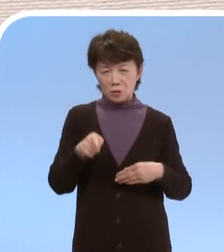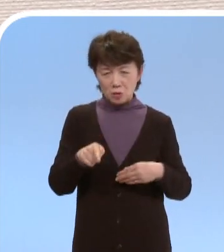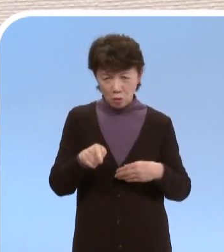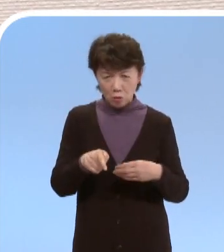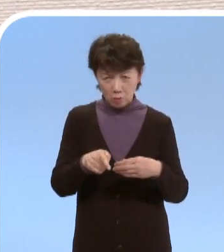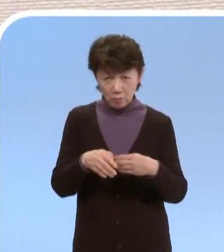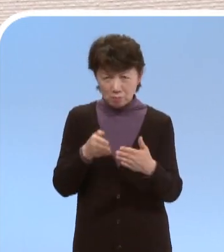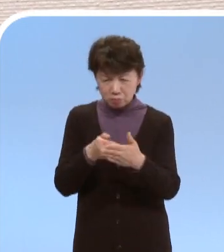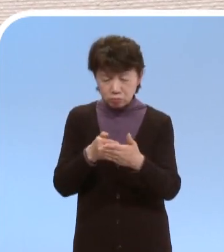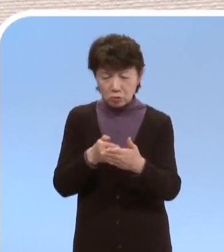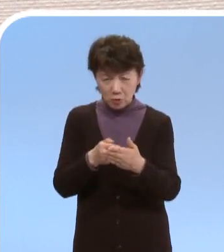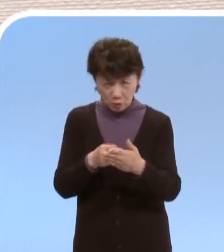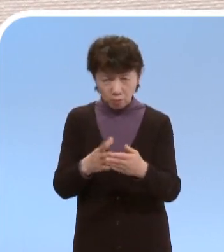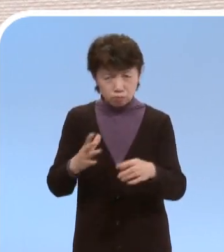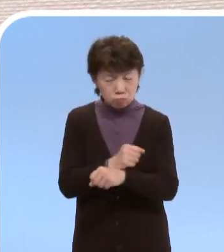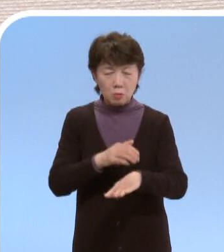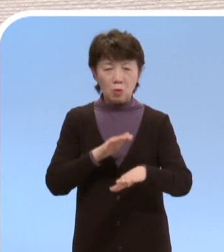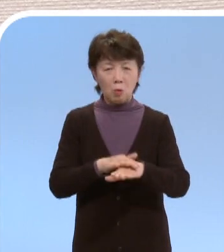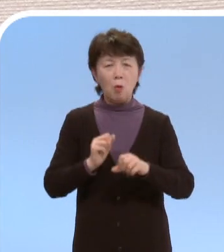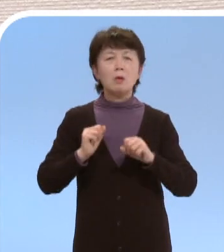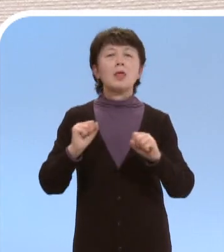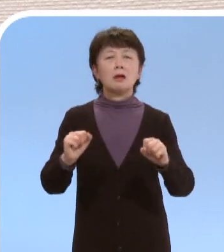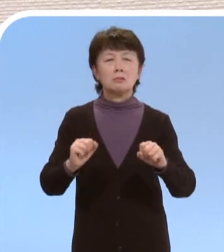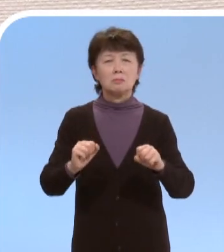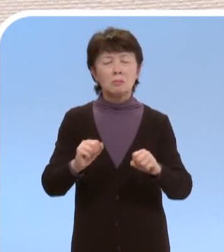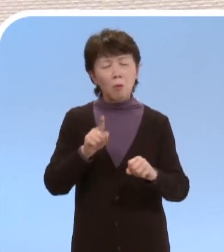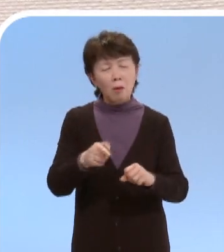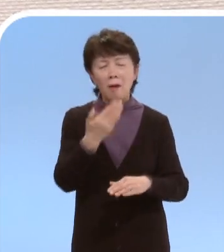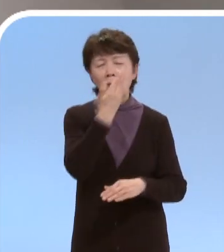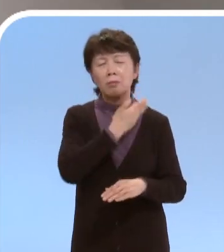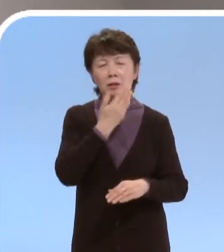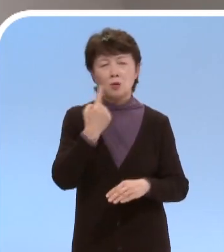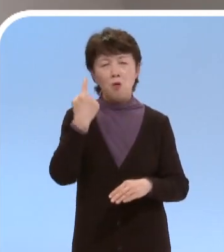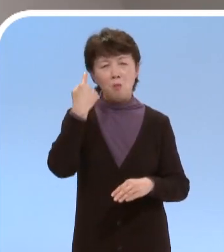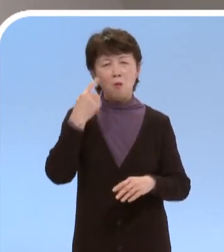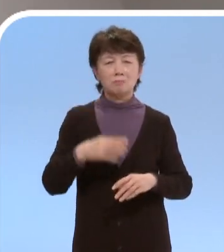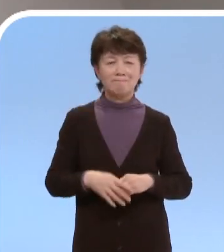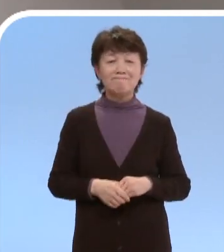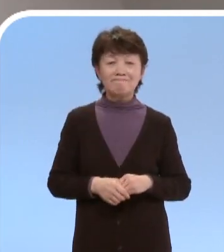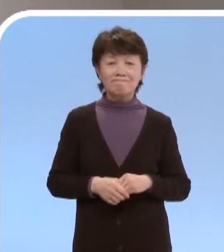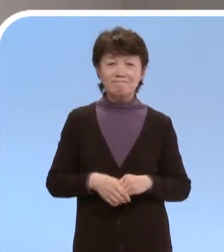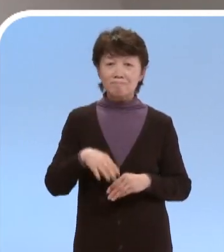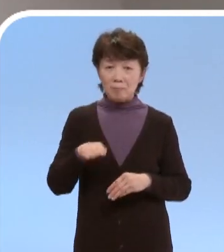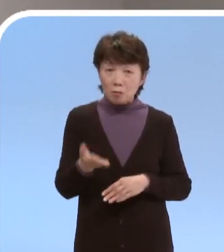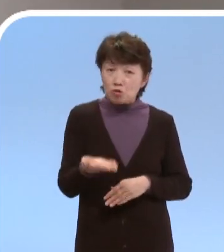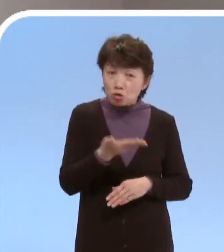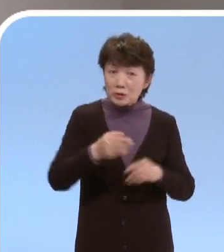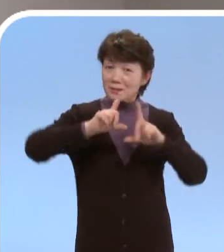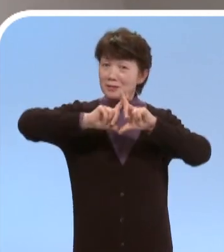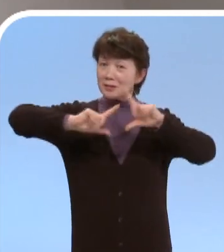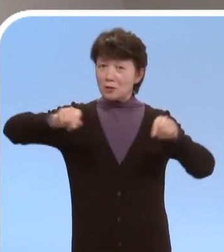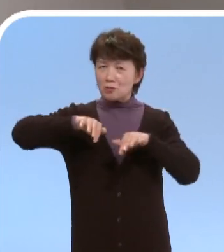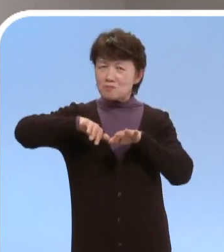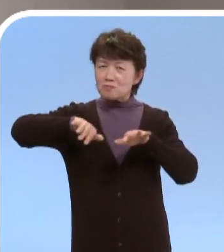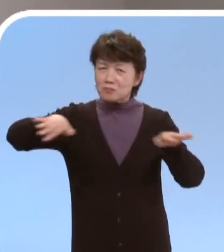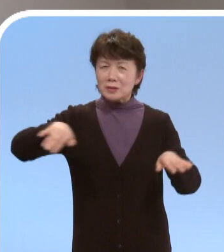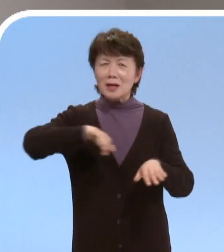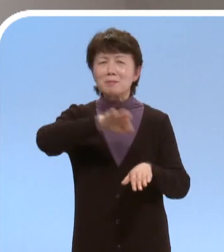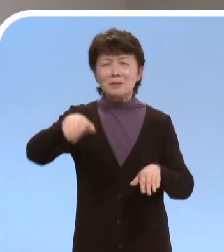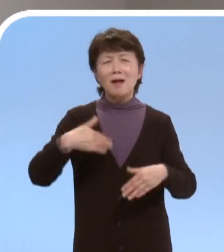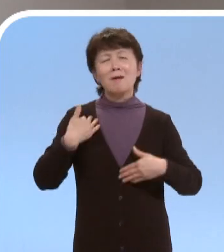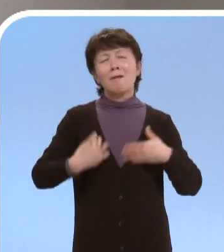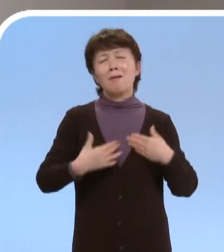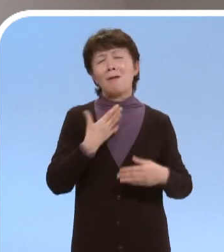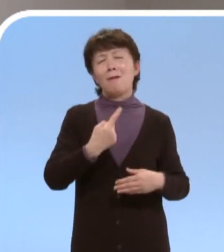と多分もうそれ以上何もないんで、引いてはそのまま全国にも喜んでいただけるものにきっとなると思う